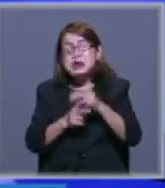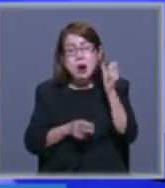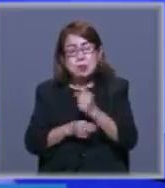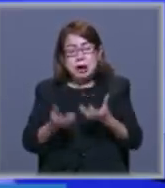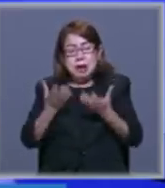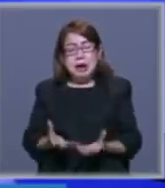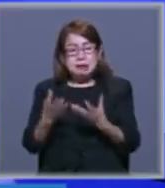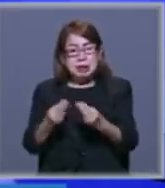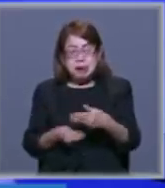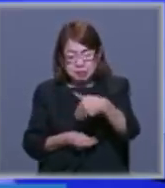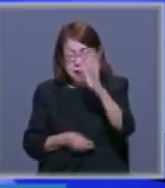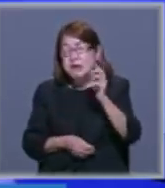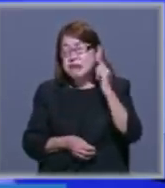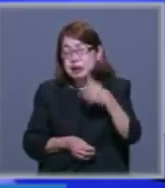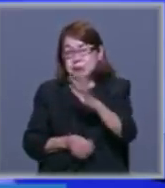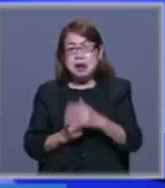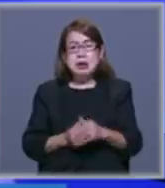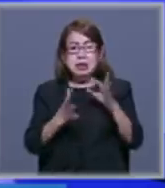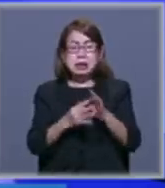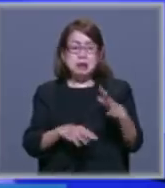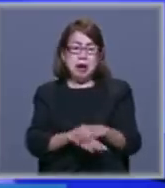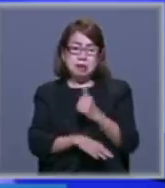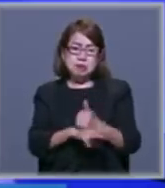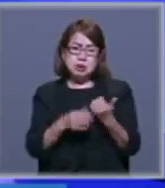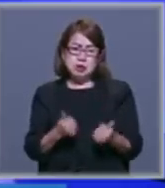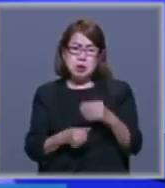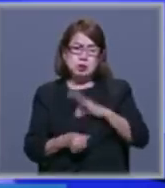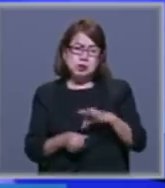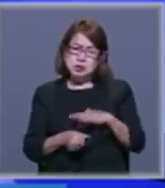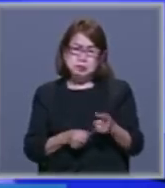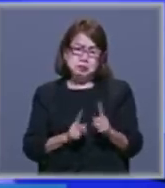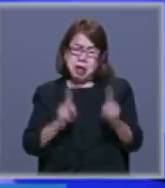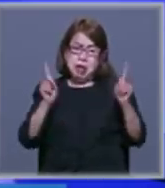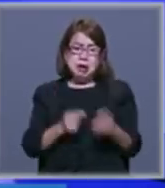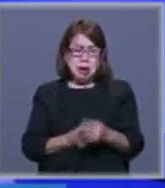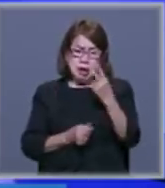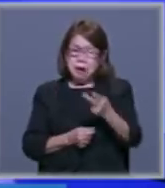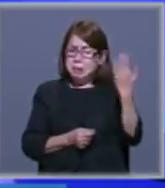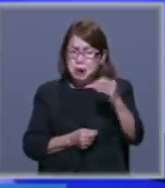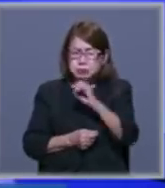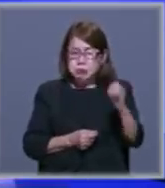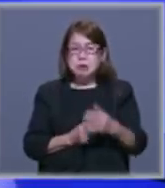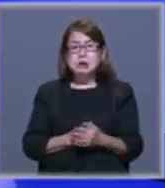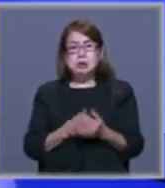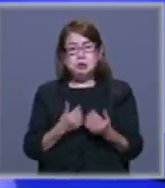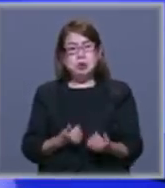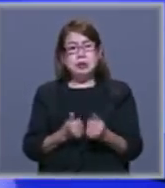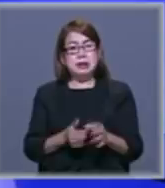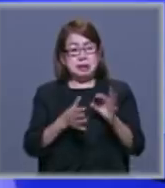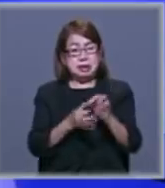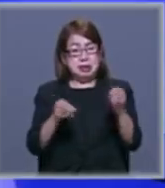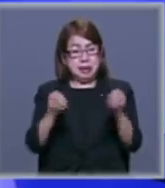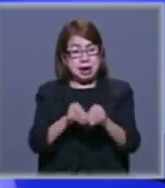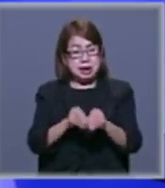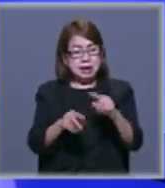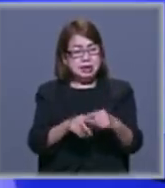กเป็นบรรยากาศทางการเมืองซึ่งไม่ค่อยปกติและไม่ค่อยเห็นในการเลือกตั้งเพราะฉะนั้นณเวลานี้การเลือกตั้ง24มีน